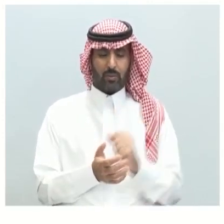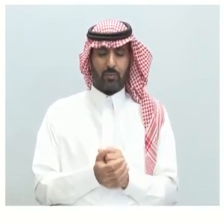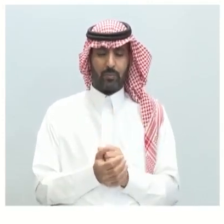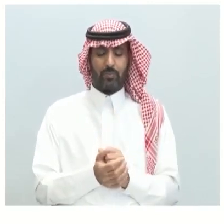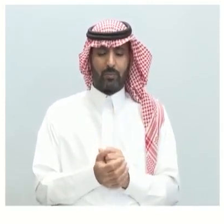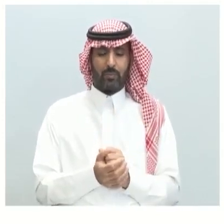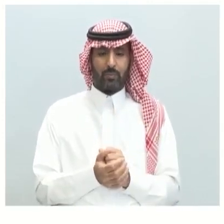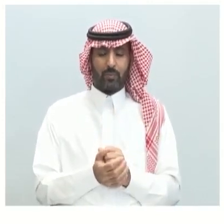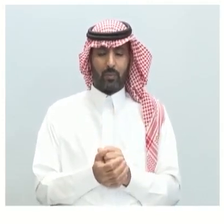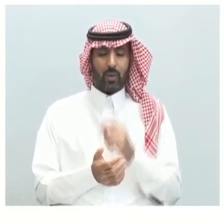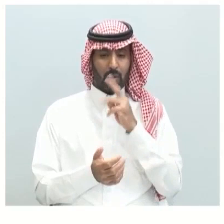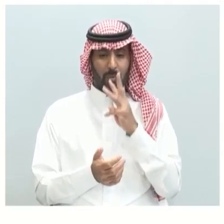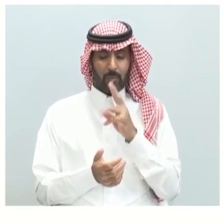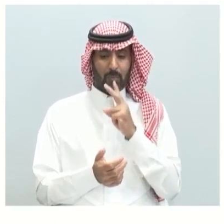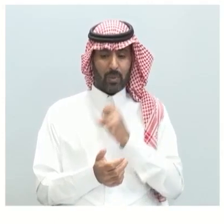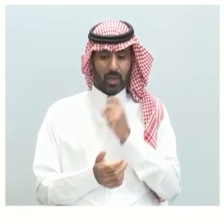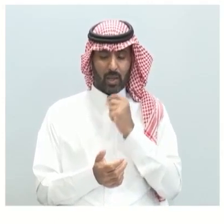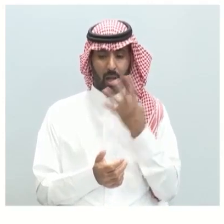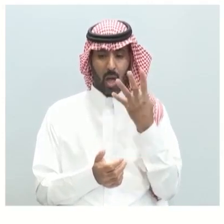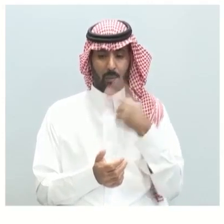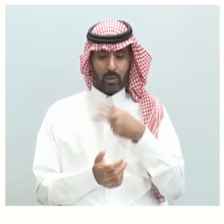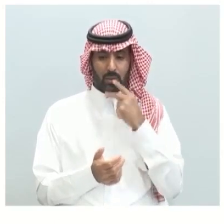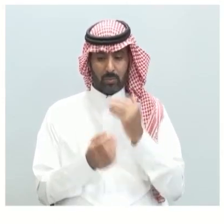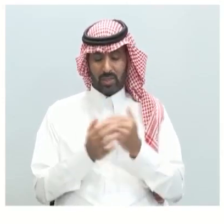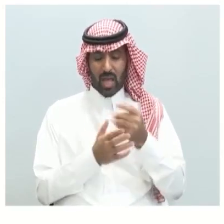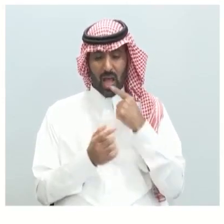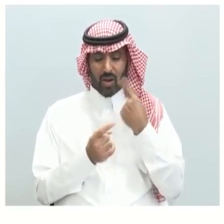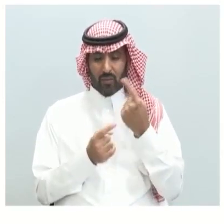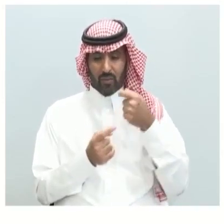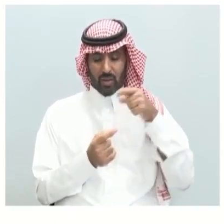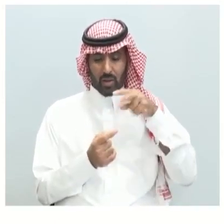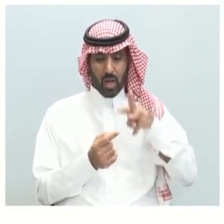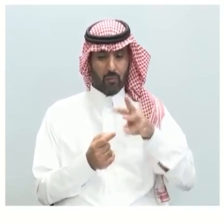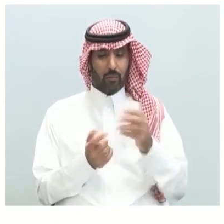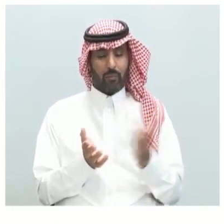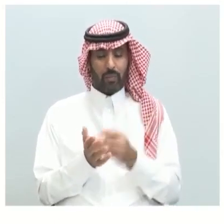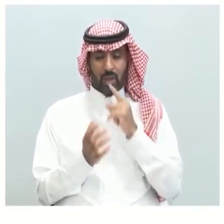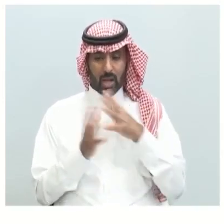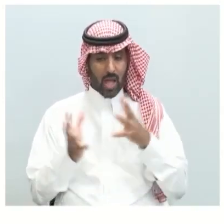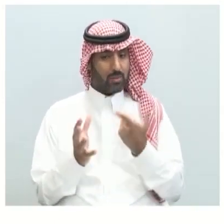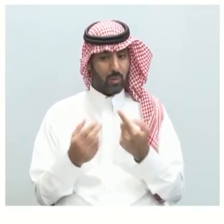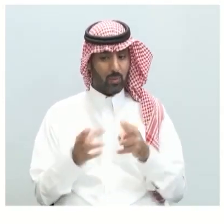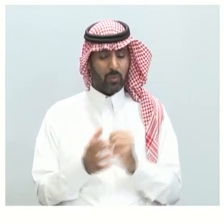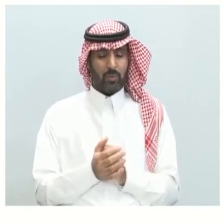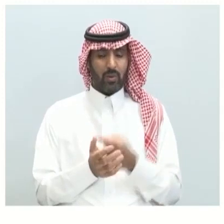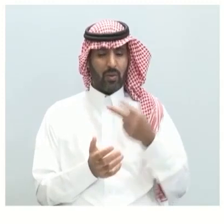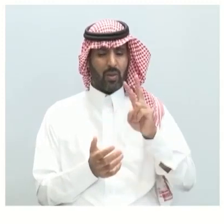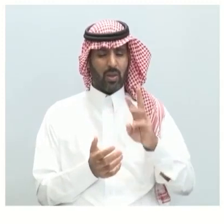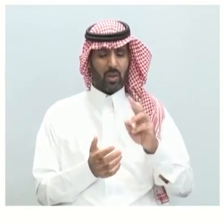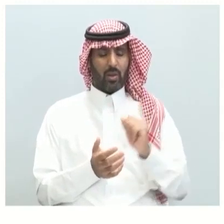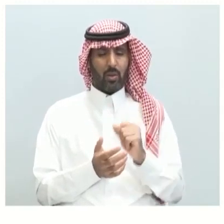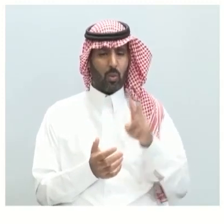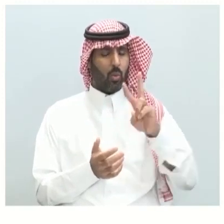0.2 224 من فك كان الحجم الابتدائي اذا المطلوب هو الفي